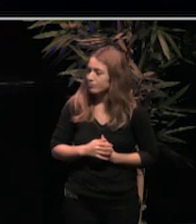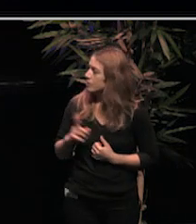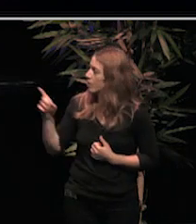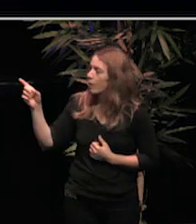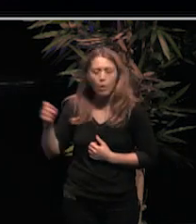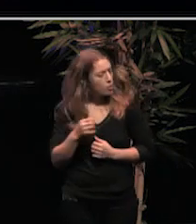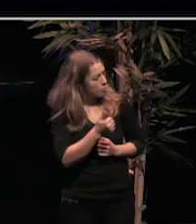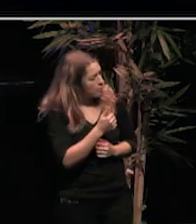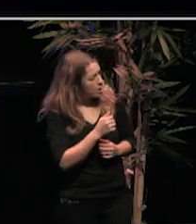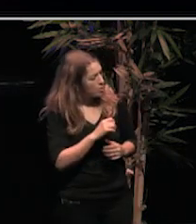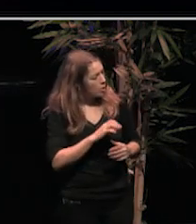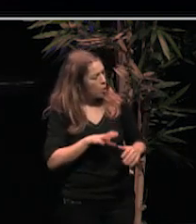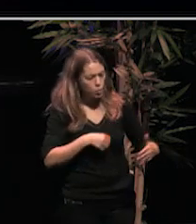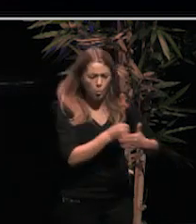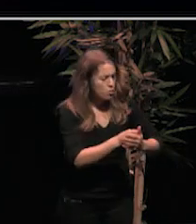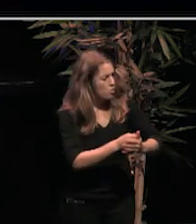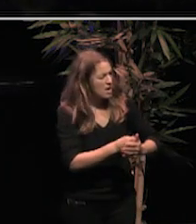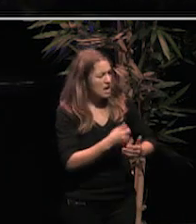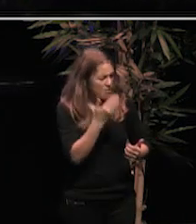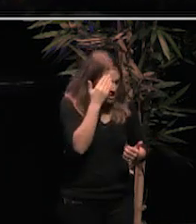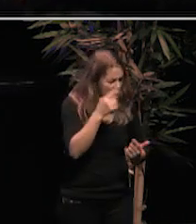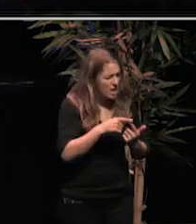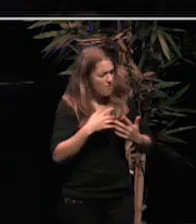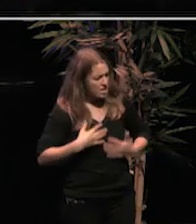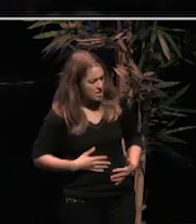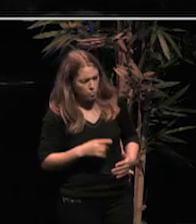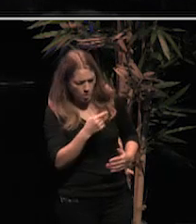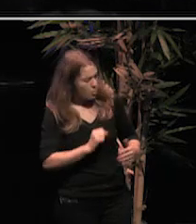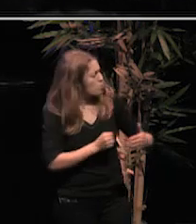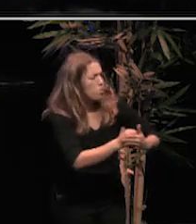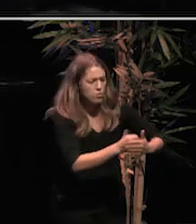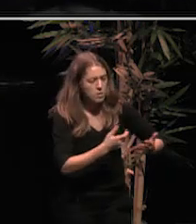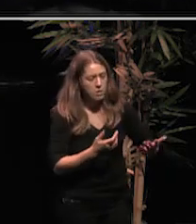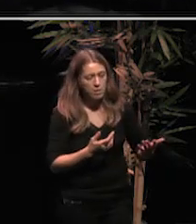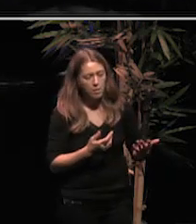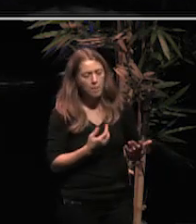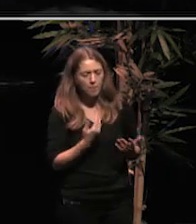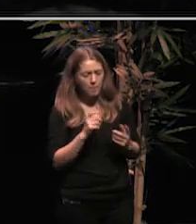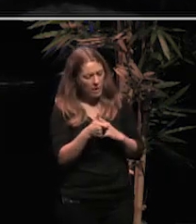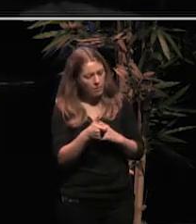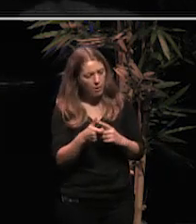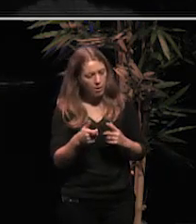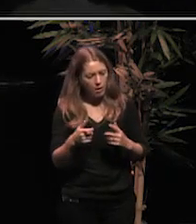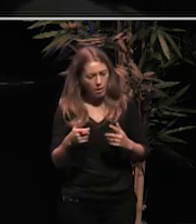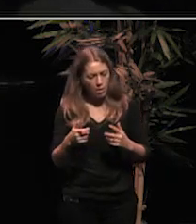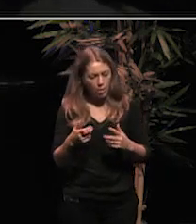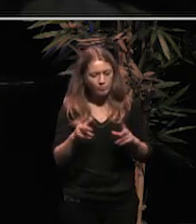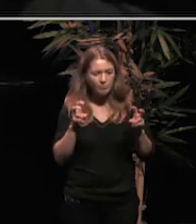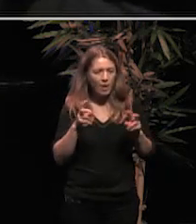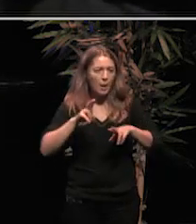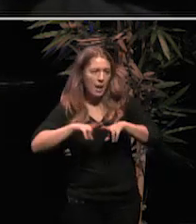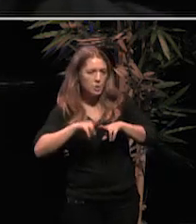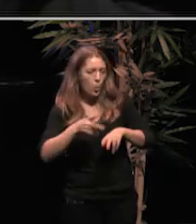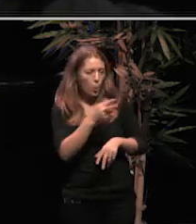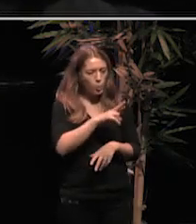bout quand même, physiquement, mentalement, combien de temps tu mets à revenir, à te réparer, si je peux dire ça